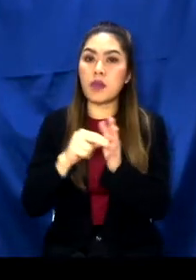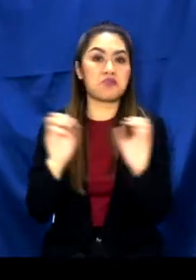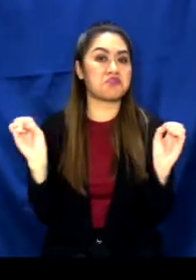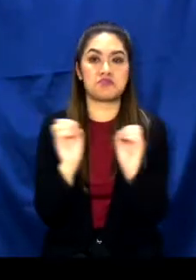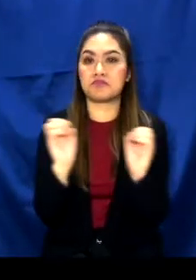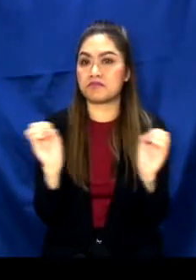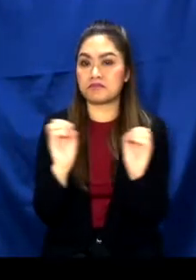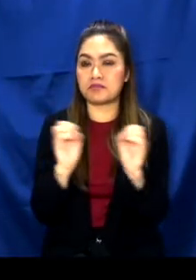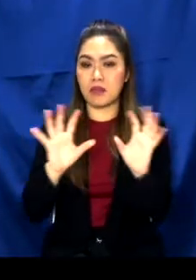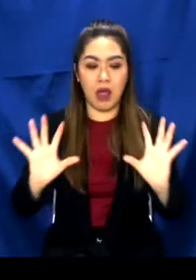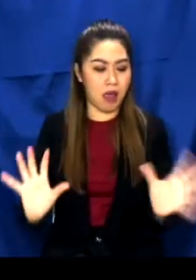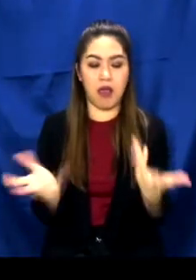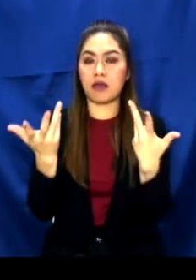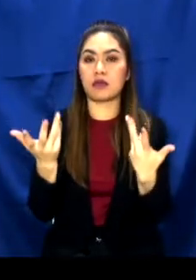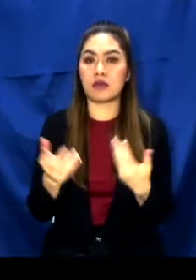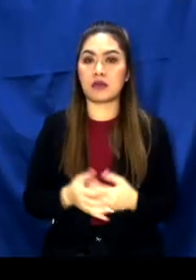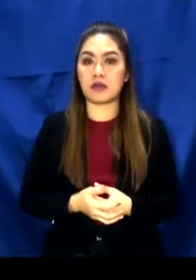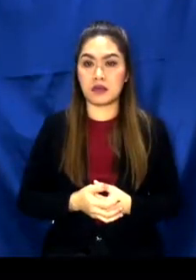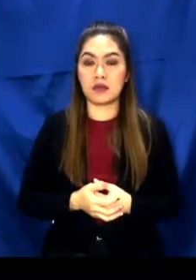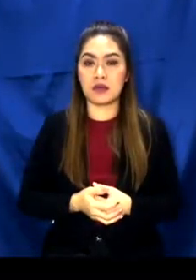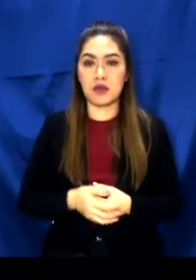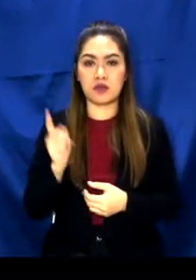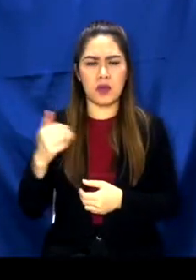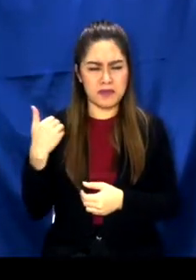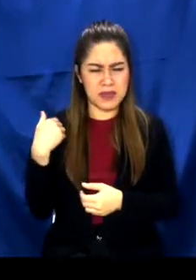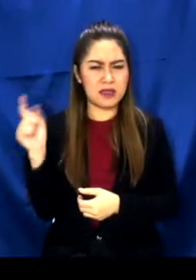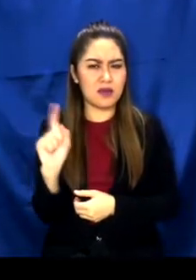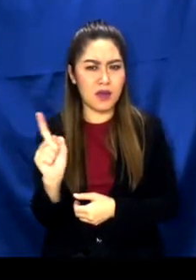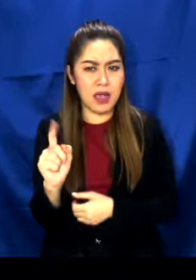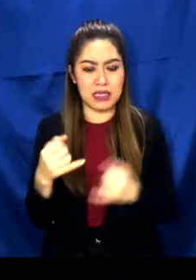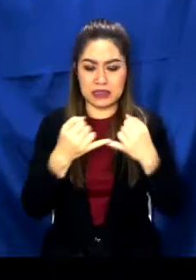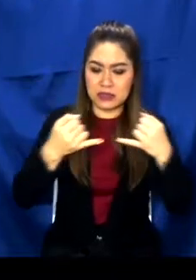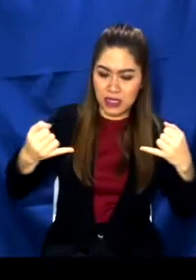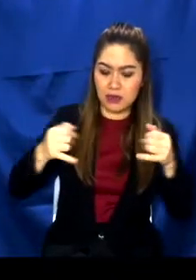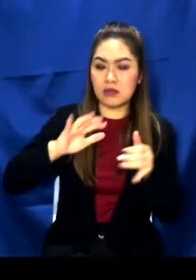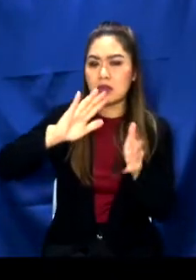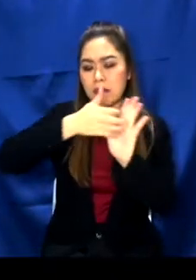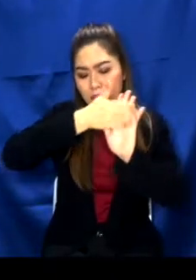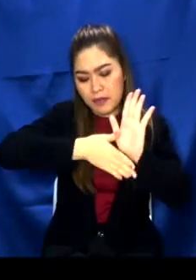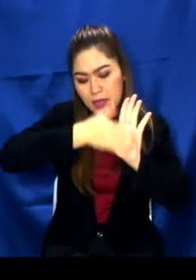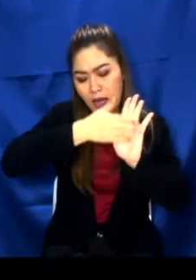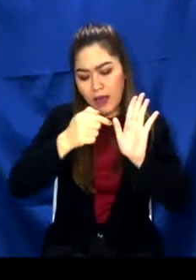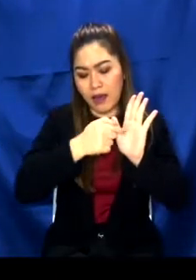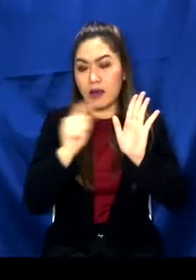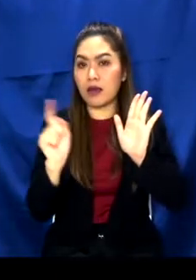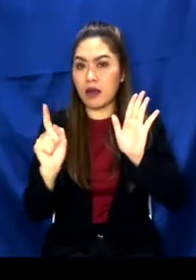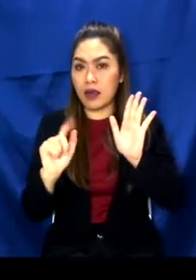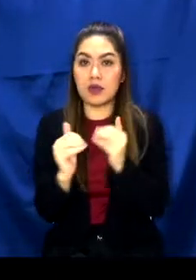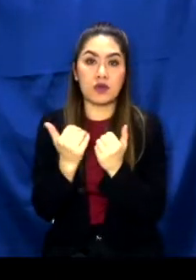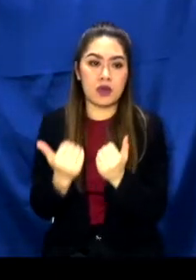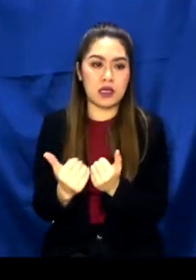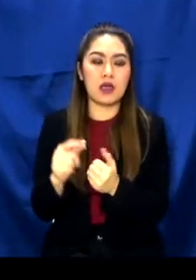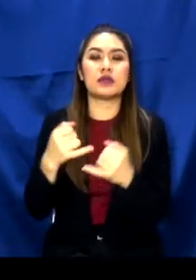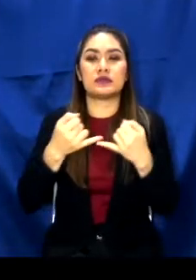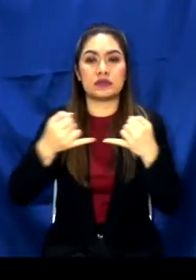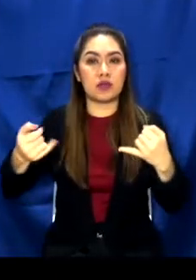ยหายไปหมดเพราะฉะนั้นเราจะต้องเหลือไว้อย่างนึงไม่เส้นก็ต้องพื้นหลังนะคะแต่ว่าเดี๋ยวนี้ครูจะเหลือเส้น